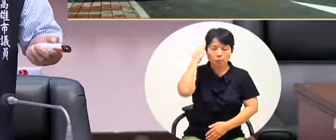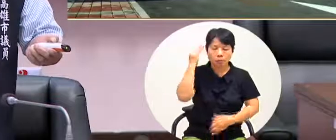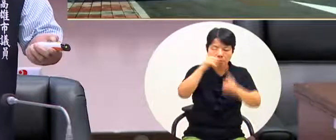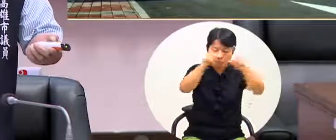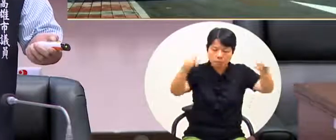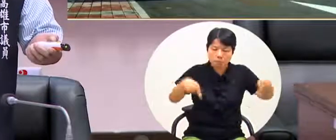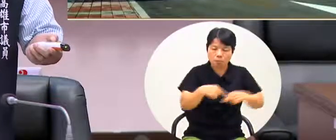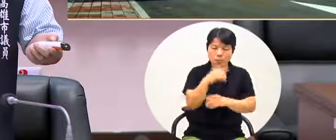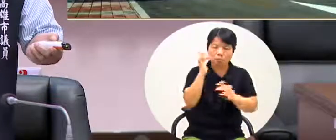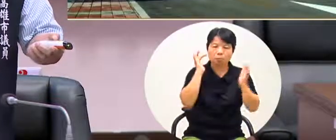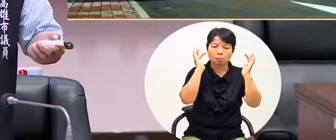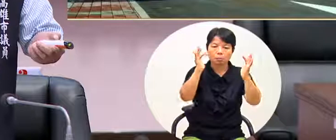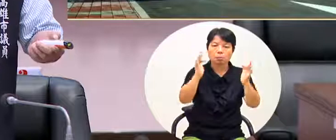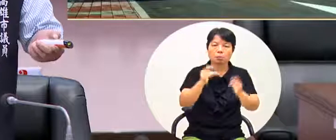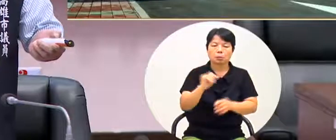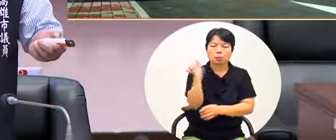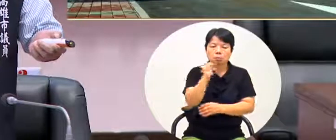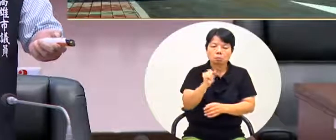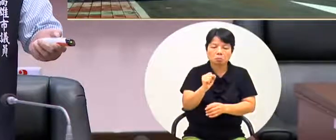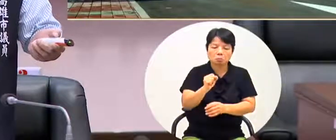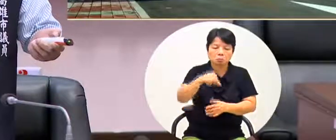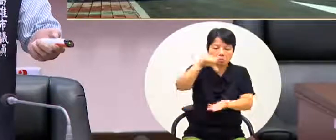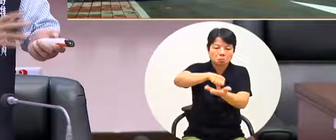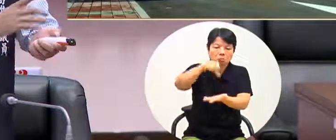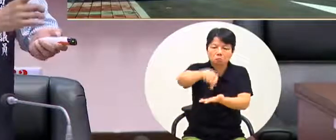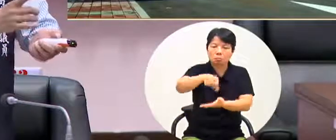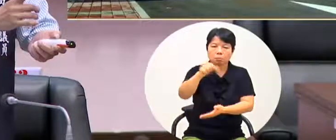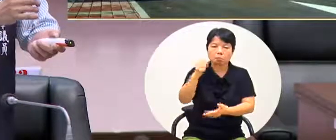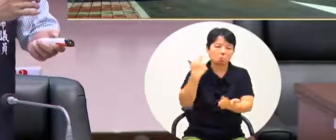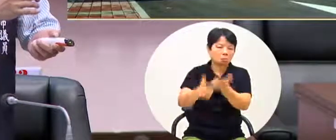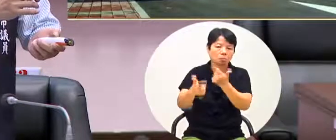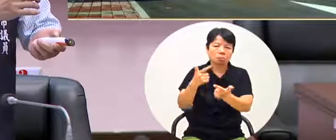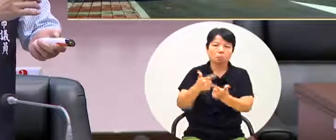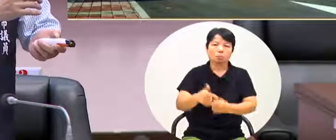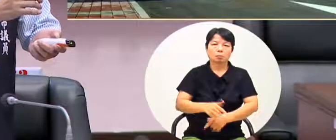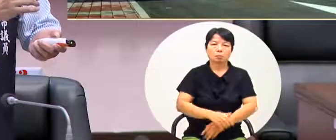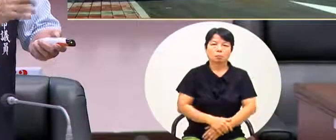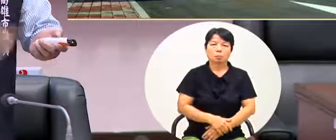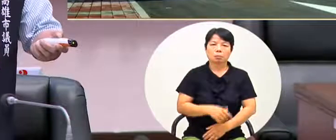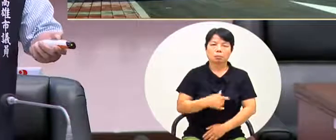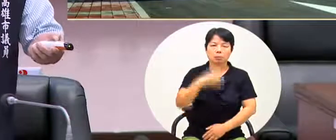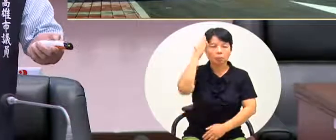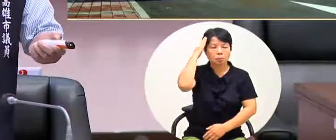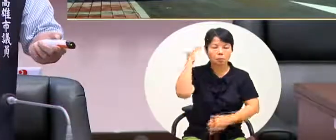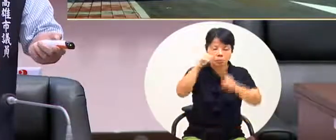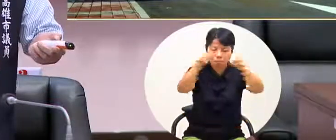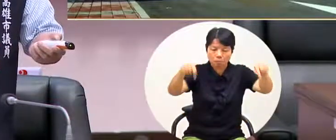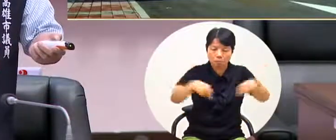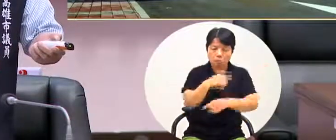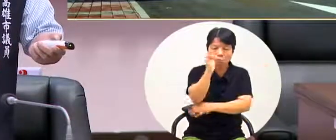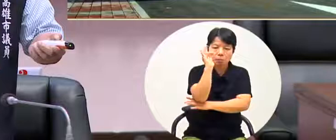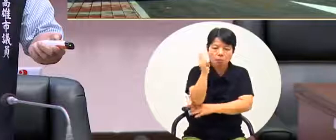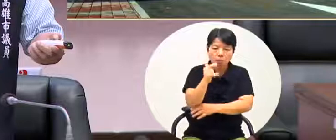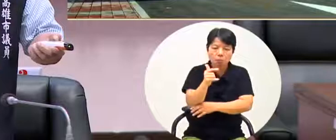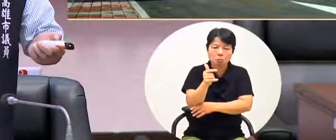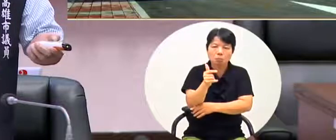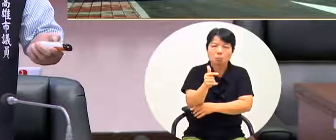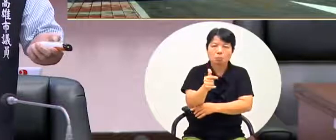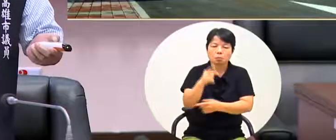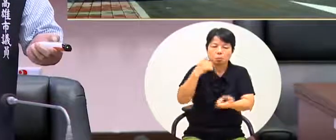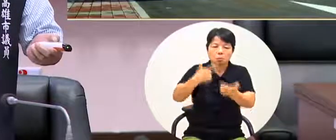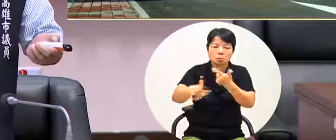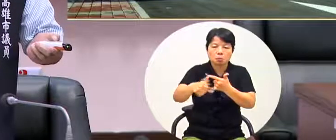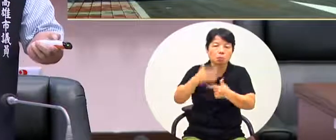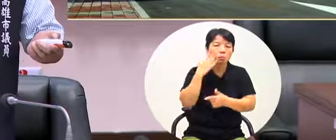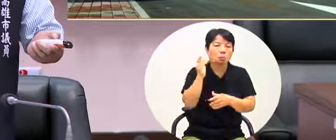啊，吼、哦，这个，伊这乌棒树遮细，啊，这囡仔，这个小朋友拢伫遐，啊，若万不如拄啊